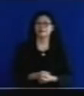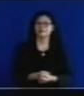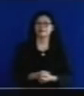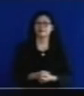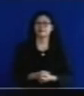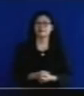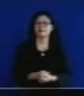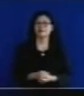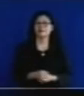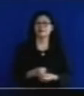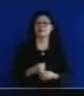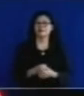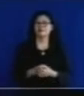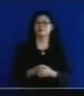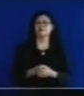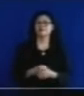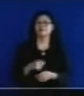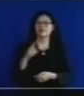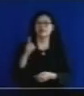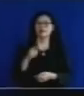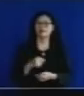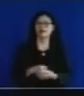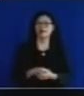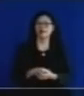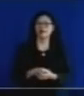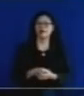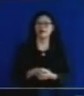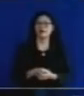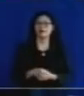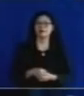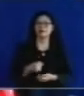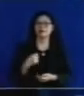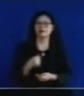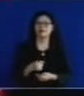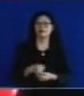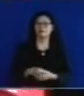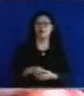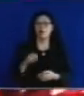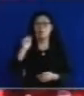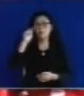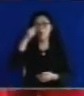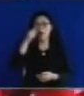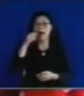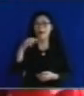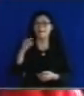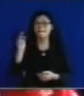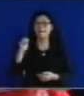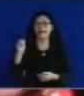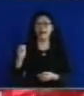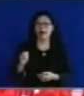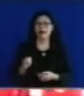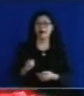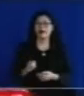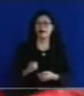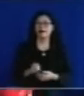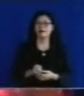petani, maka kita bersyukur. Pertanian sebagai yang utama kita pertimbangkan adalah bawang merah. Maaf, saya ini petani bawang merah.